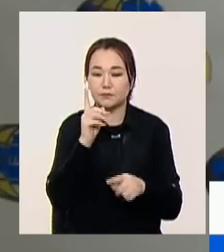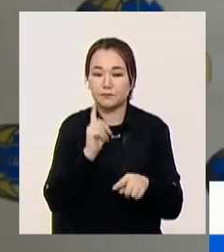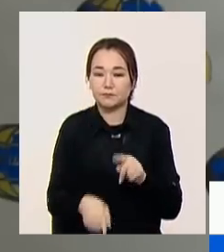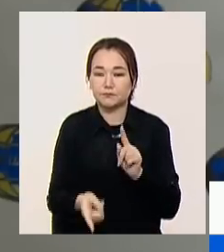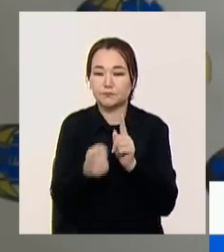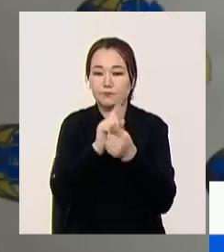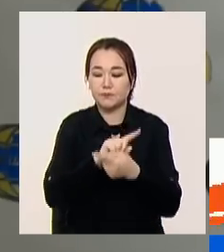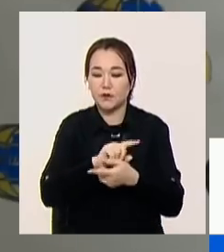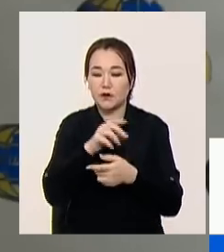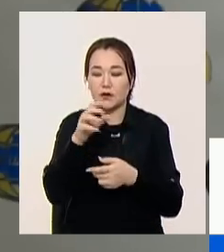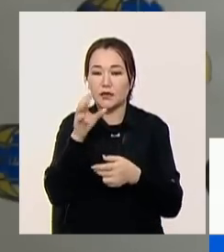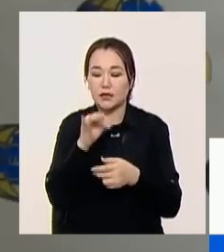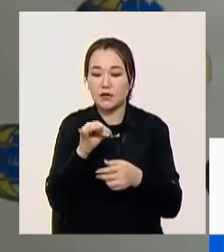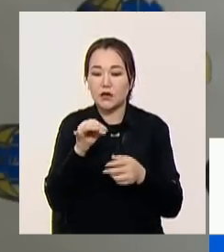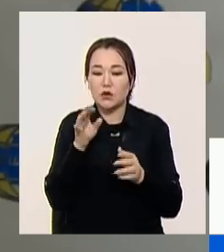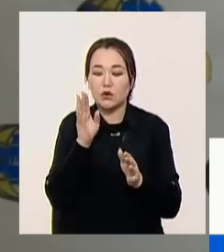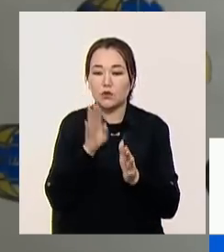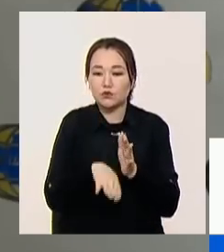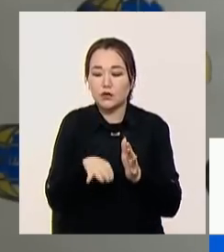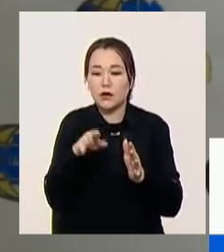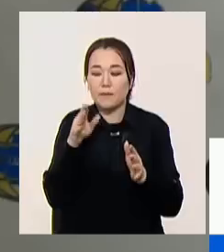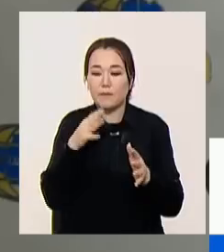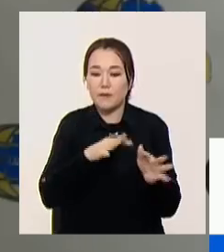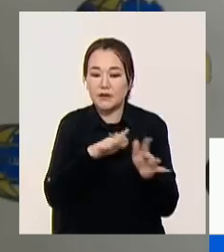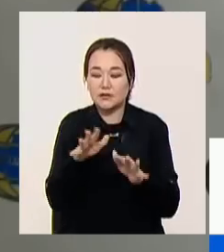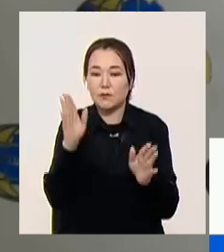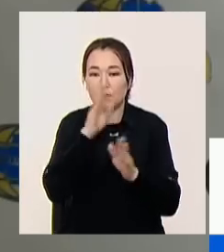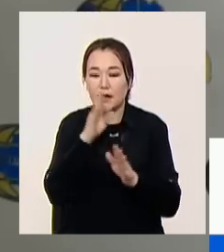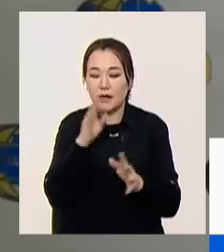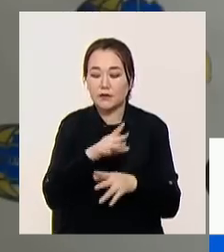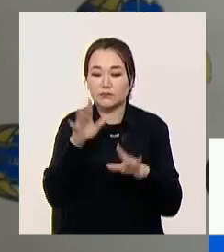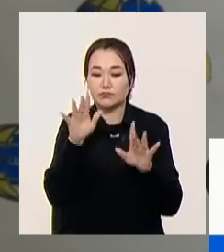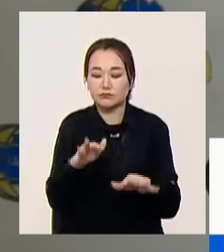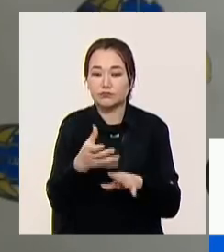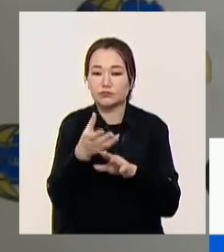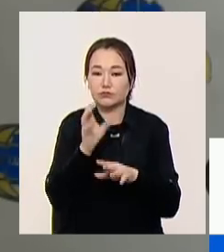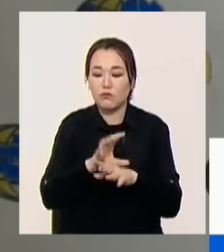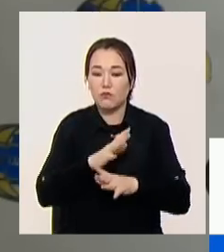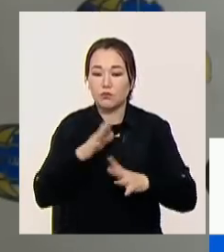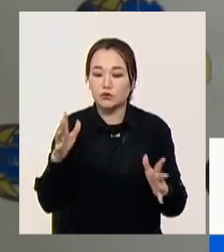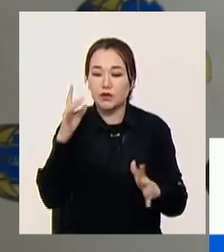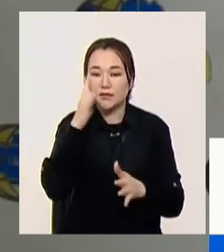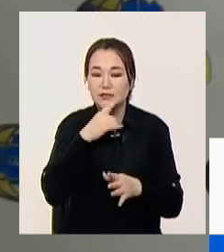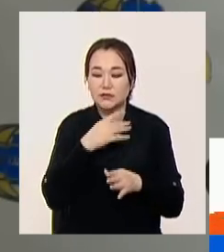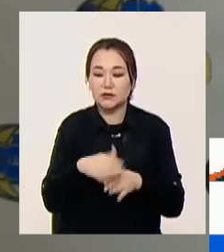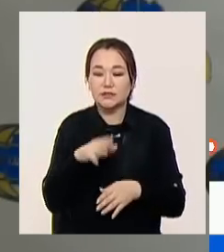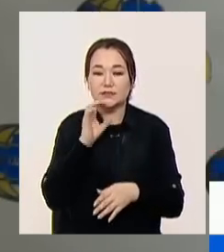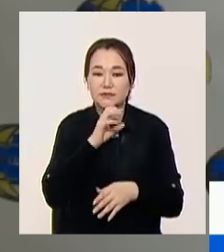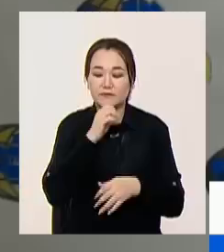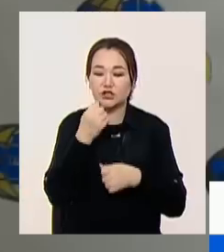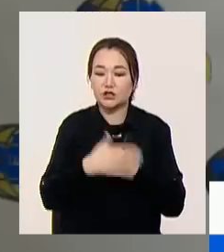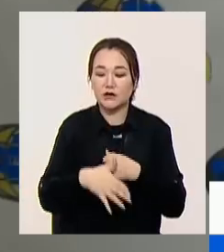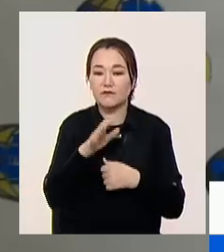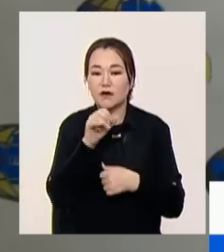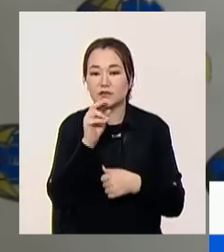барических образований и обострение атмосферных процессов обусловит выпадение осадков на большей части Казахстана. В северных, центральных и